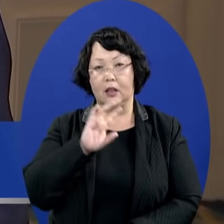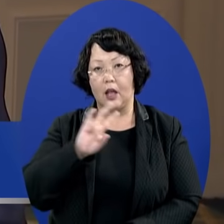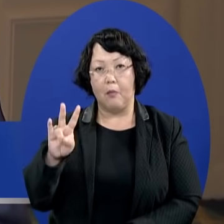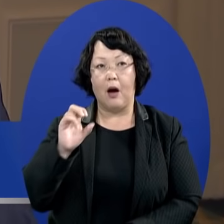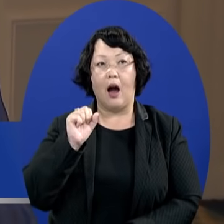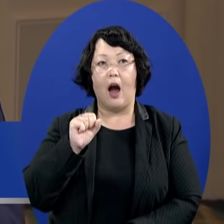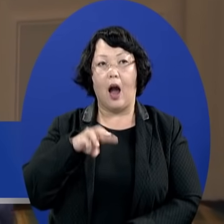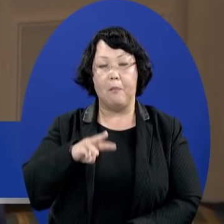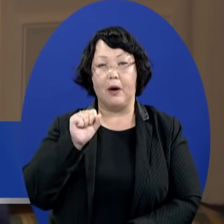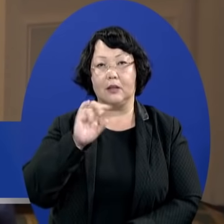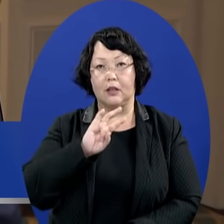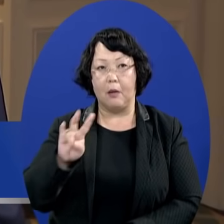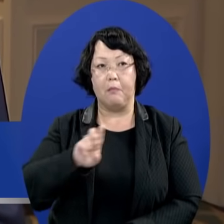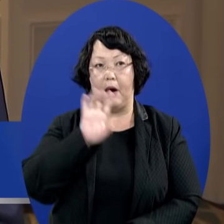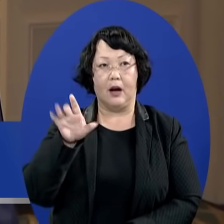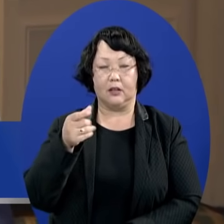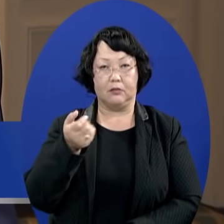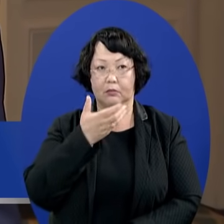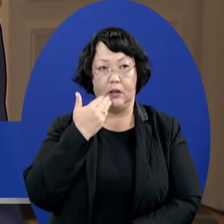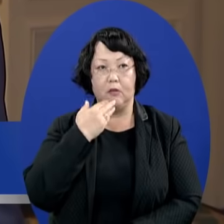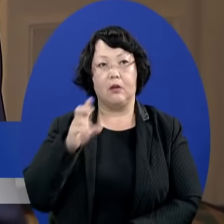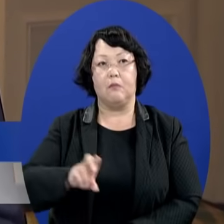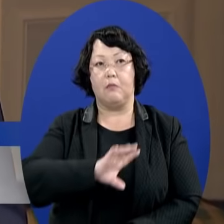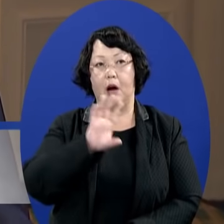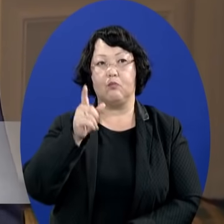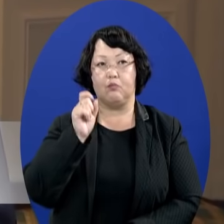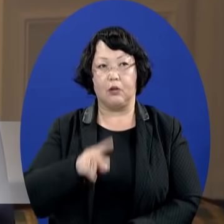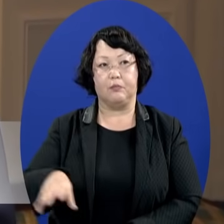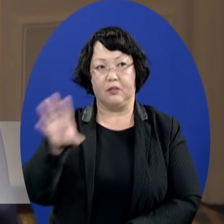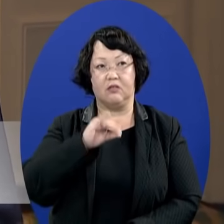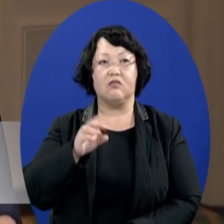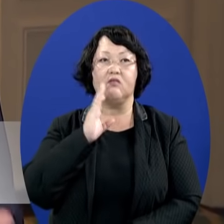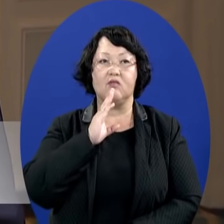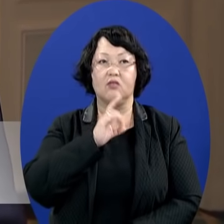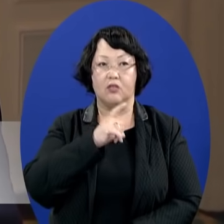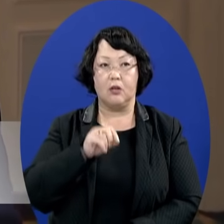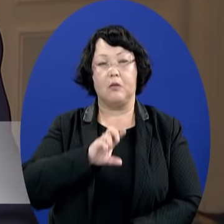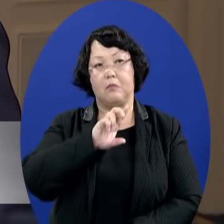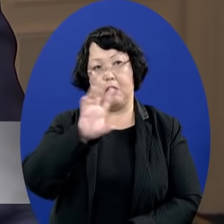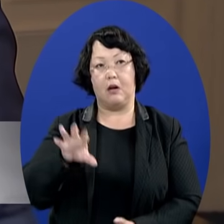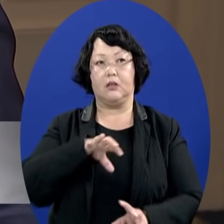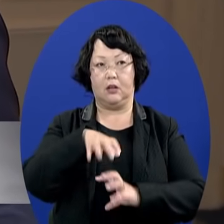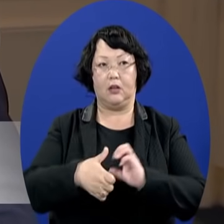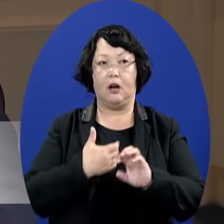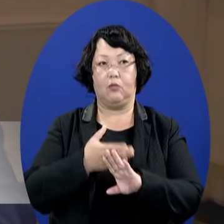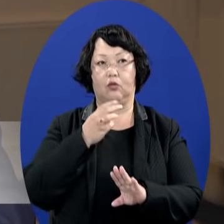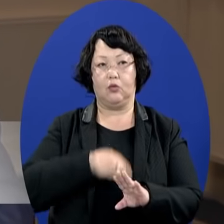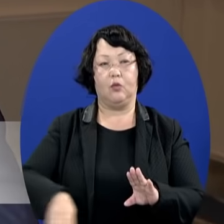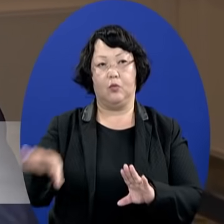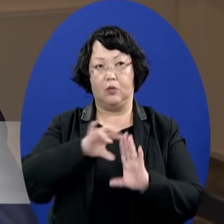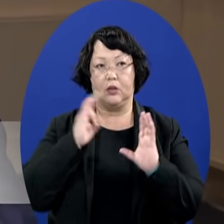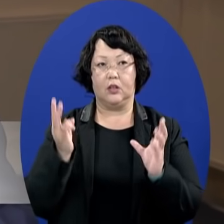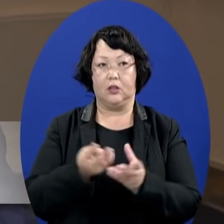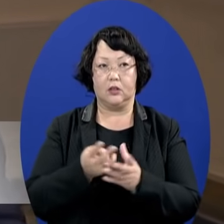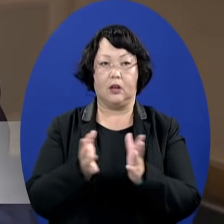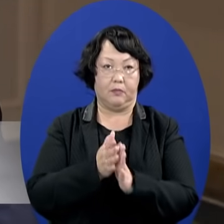байхгүй. Энэ байгаль бол бидний ээж. Энэ байгаль дэлхийг хамгаалахын тулд бид нэгдэж, нягтарч хамтарч ажиллах